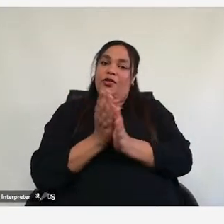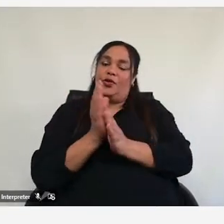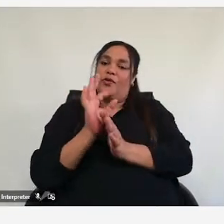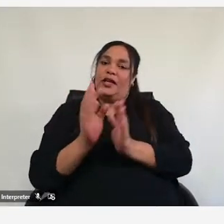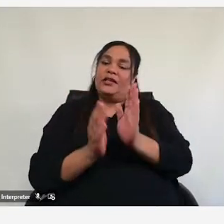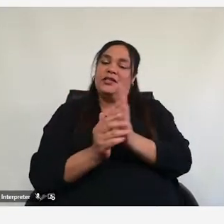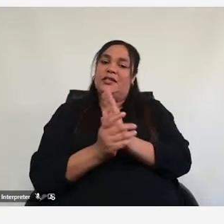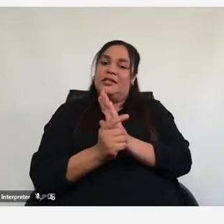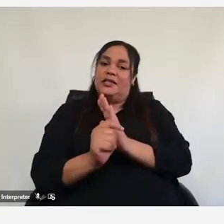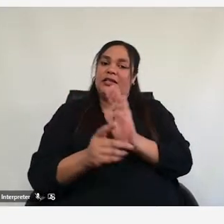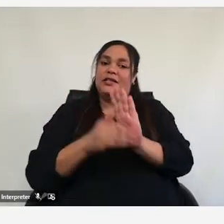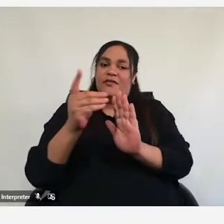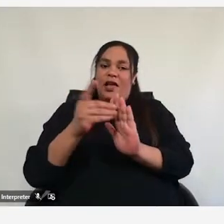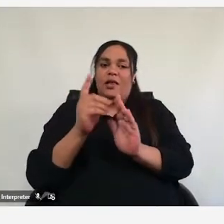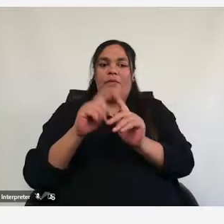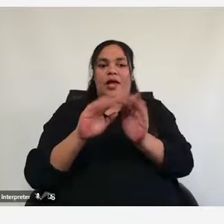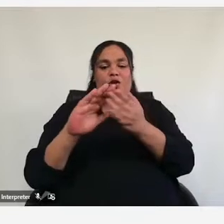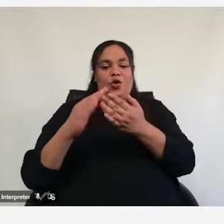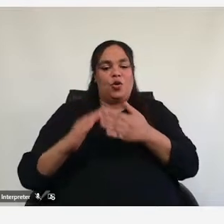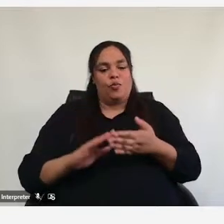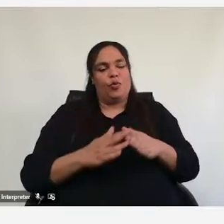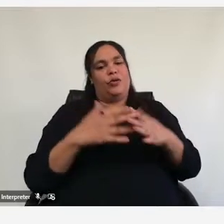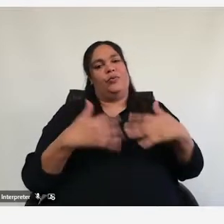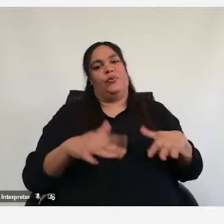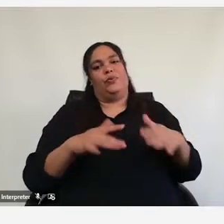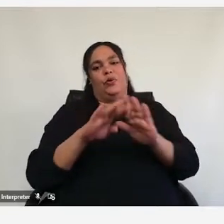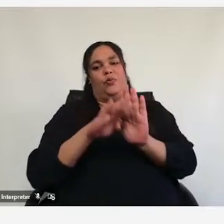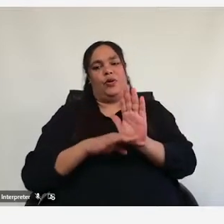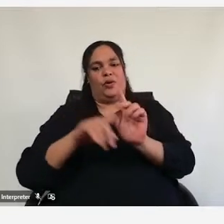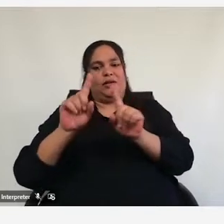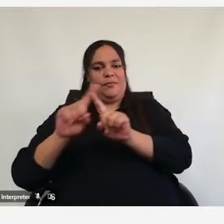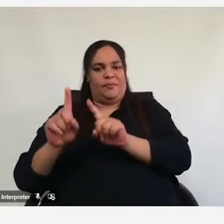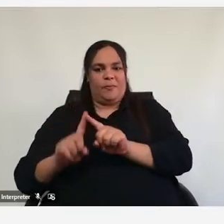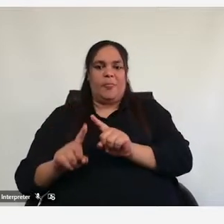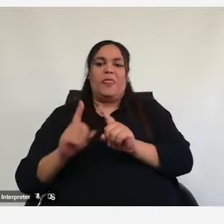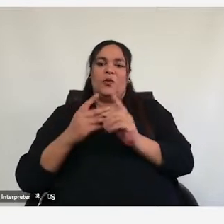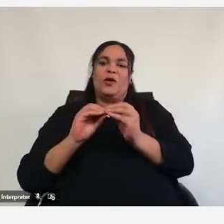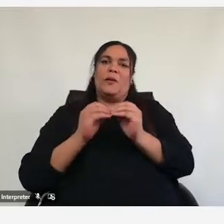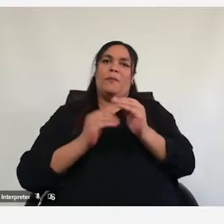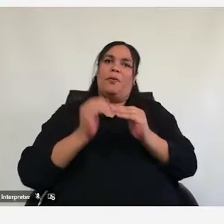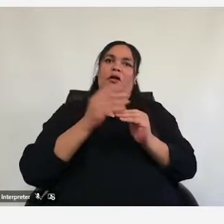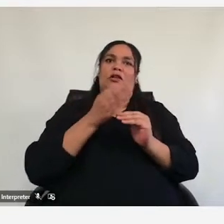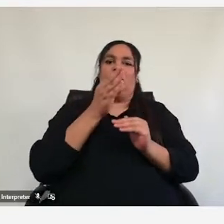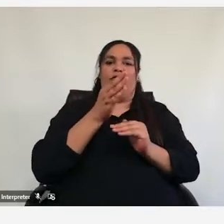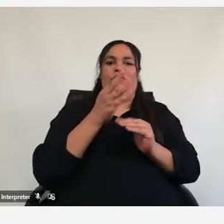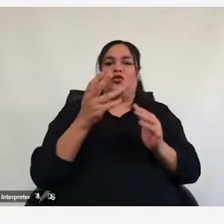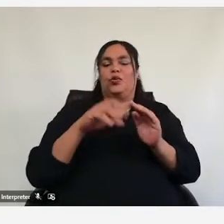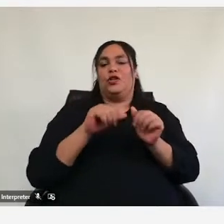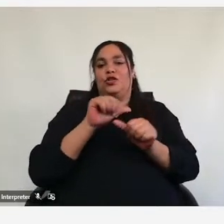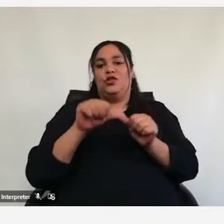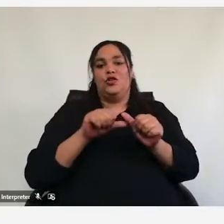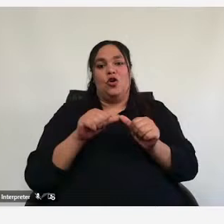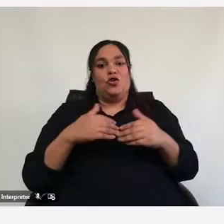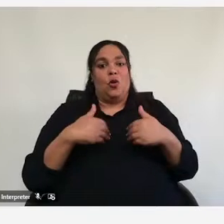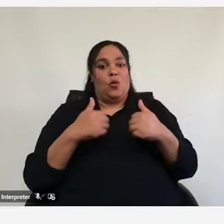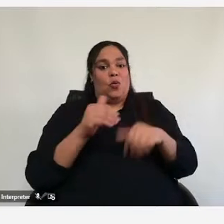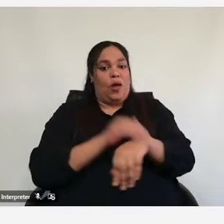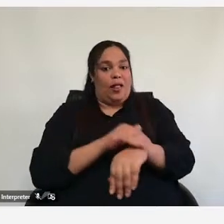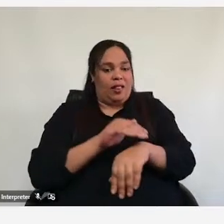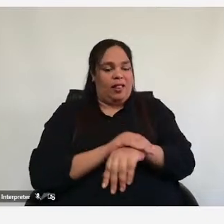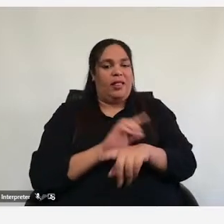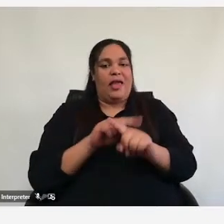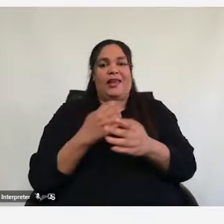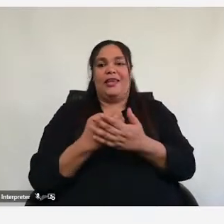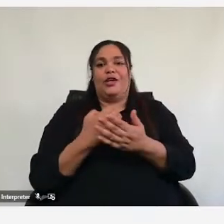vaardigheidsontwikkeling, werkskepping en gemeenskapsgebaseerde programme bou ons 'n provinsie waar sosiale welvaart en